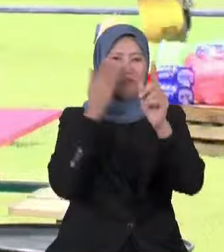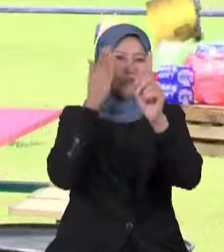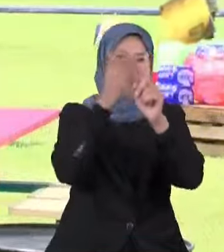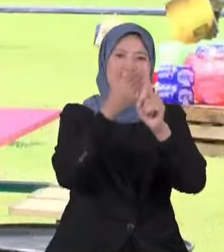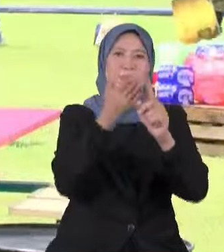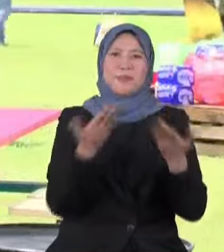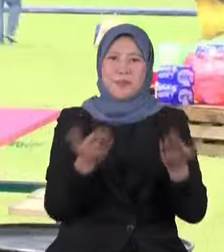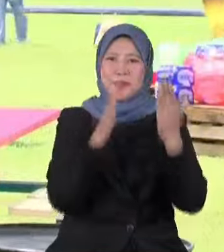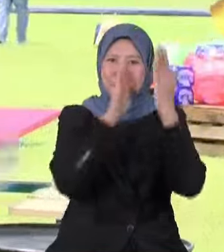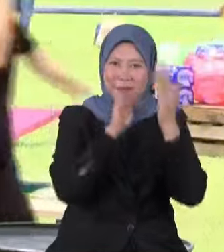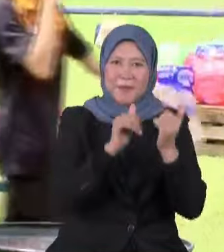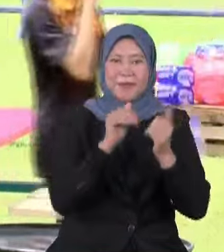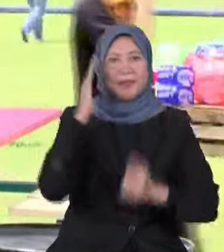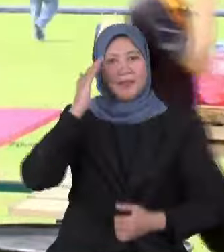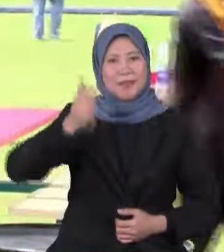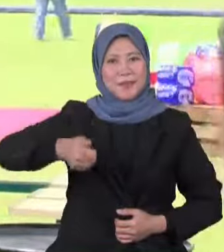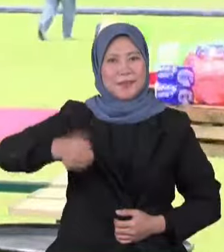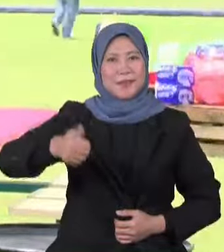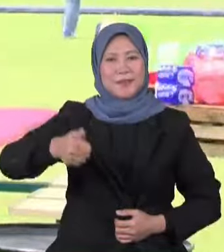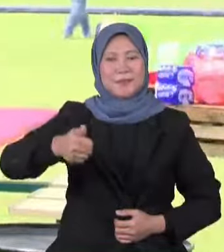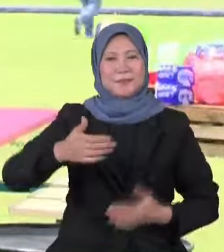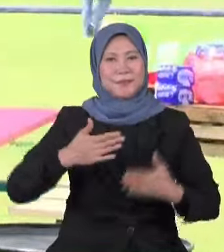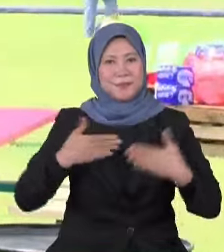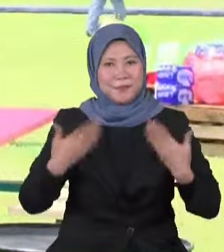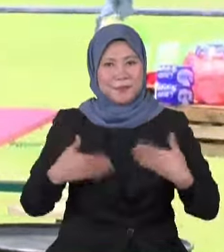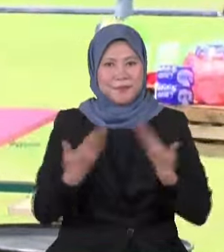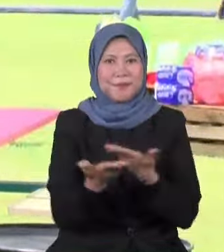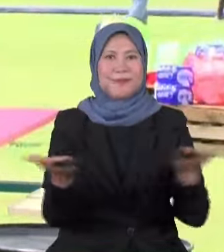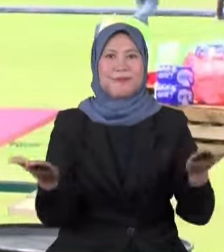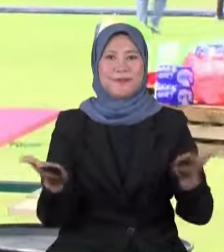harapan. Assalamualaikum dan salam sejahtera.